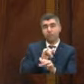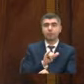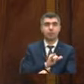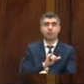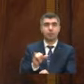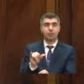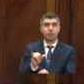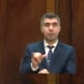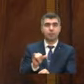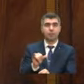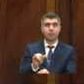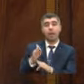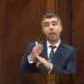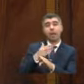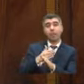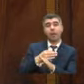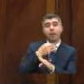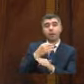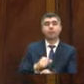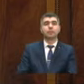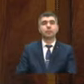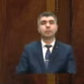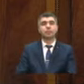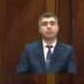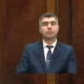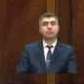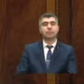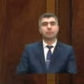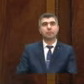ظهرا من الزمان، ما فهمتش هذه القضيه.